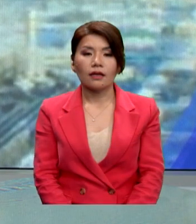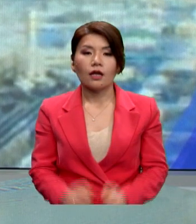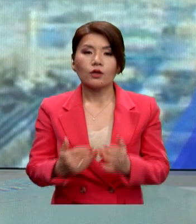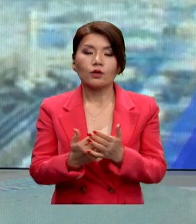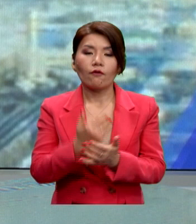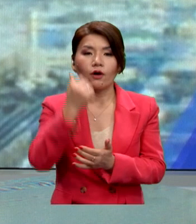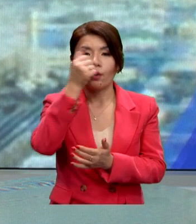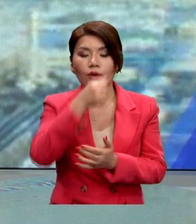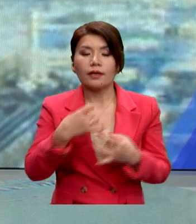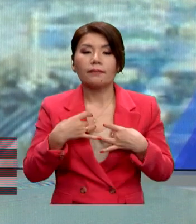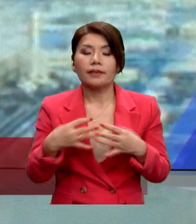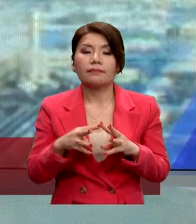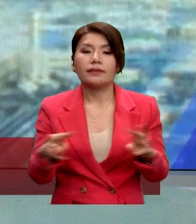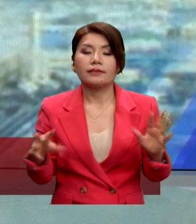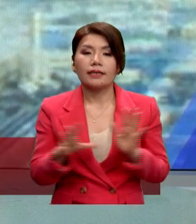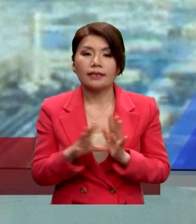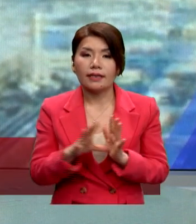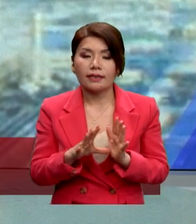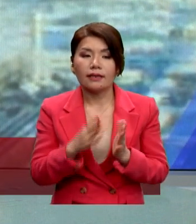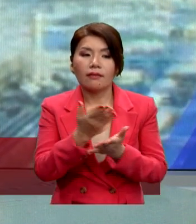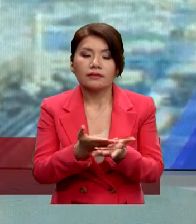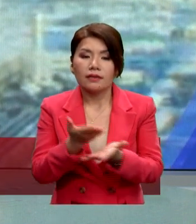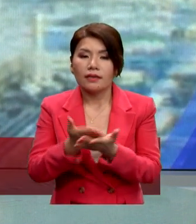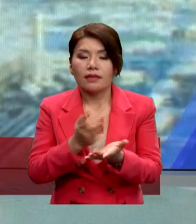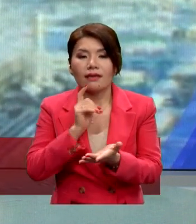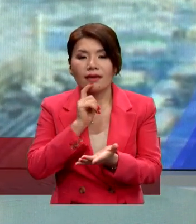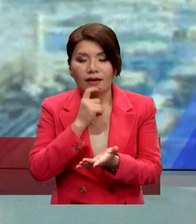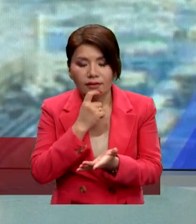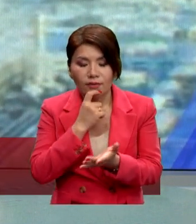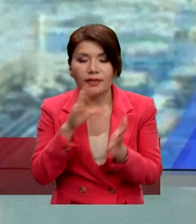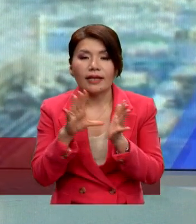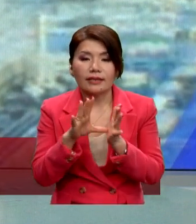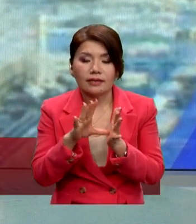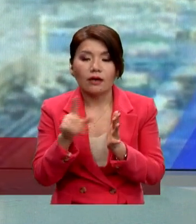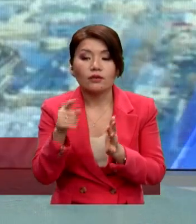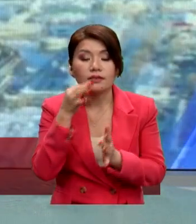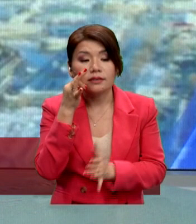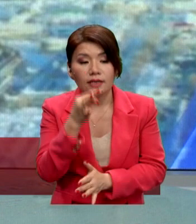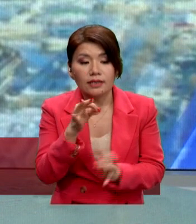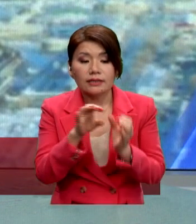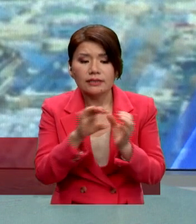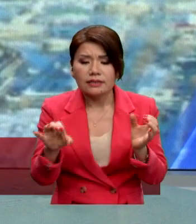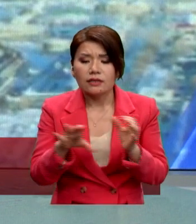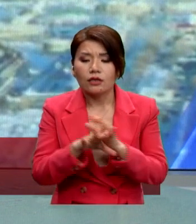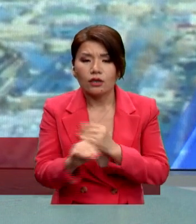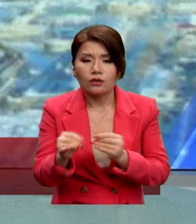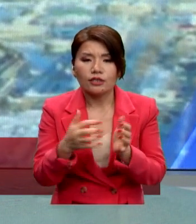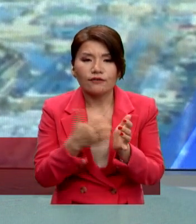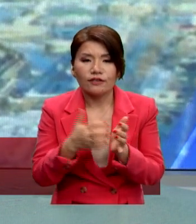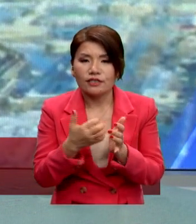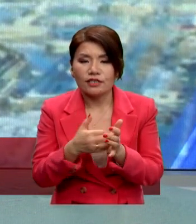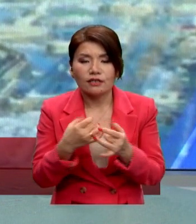В новогодние праздники министр энергетики рекомендовал казахстанцам экономить электричество. По его словам, система испытывает дефицит в праздничные